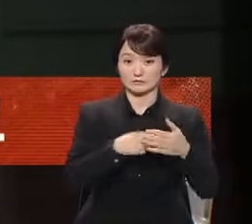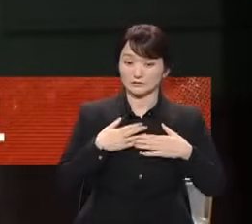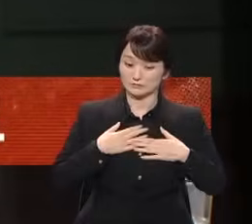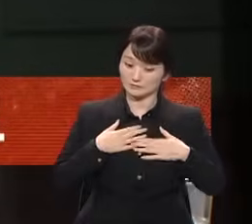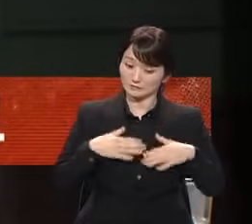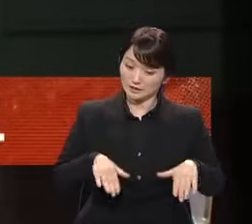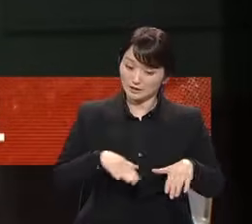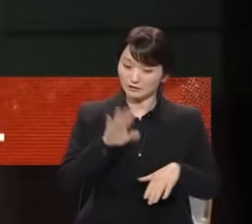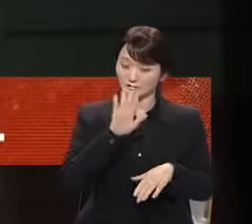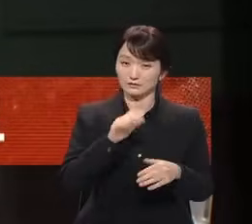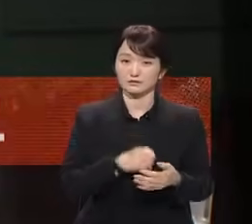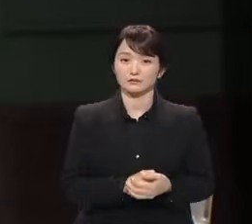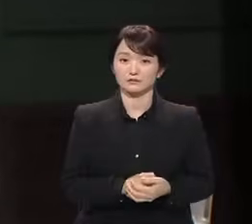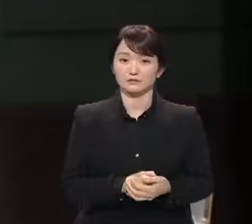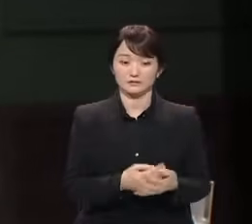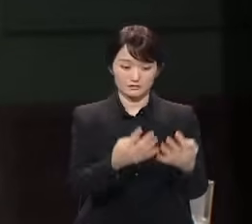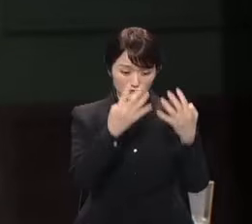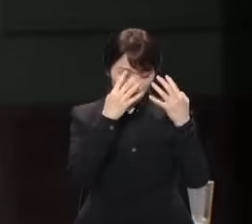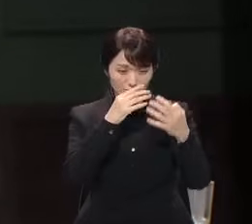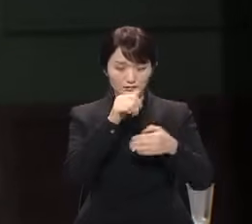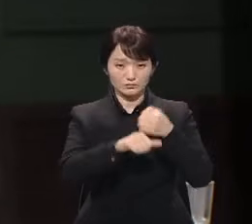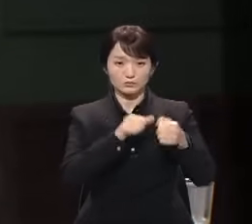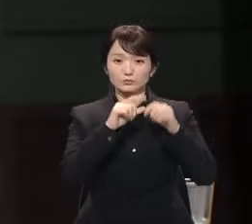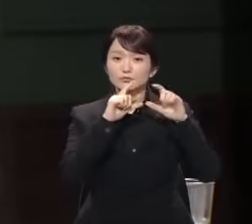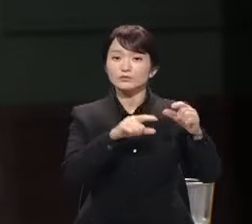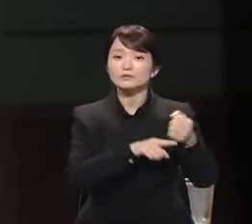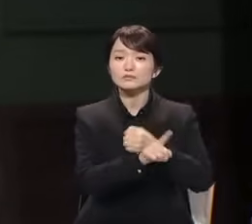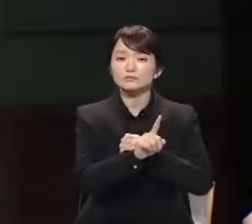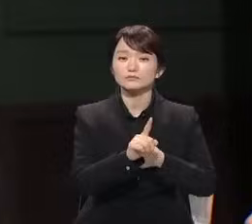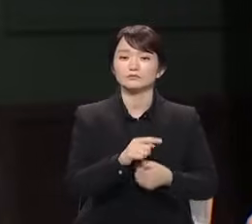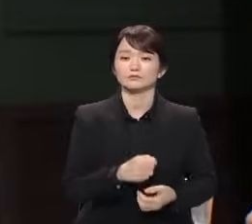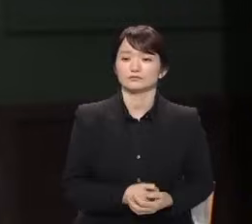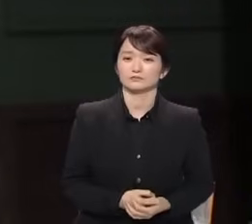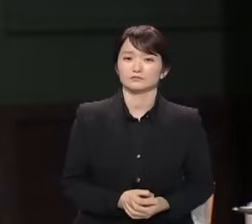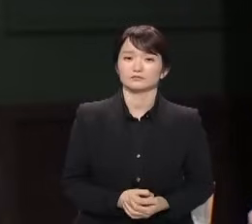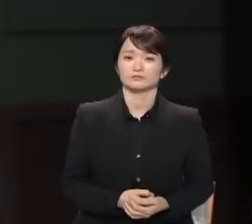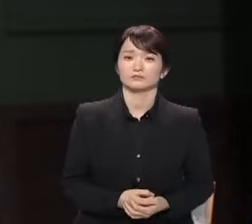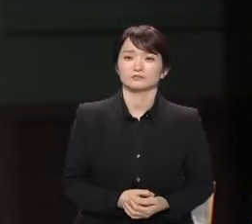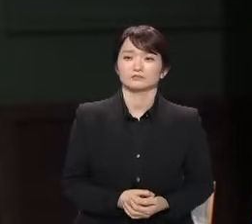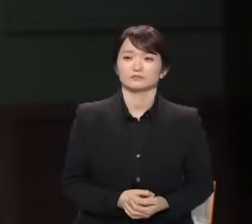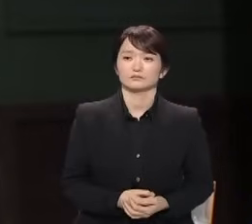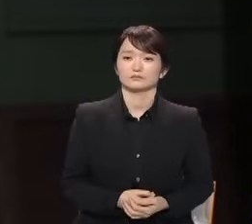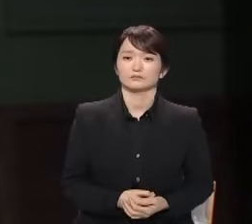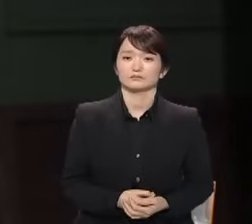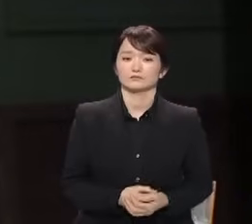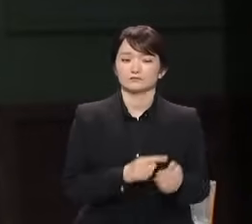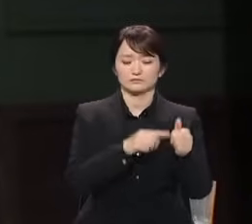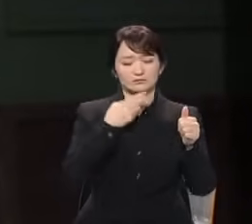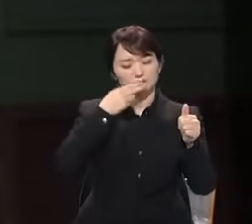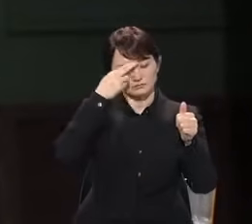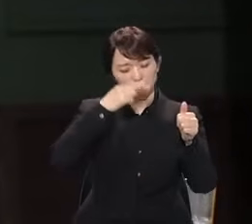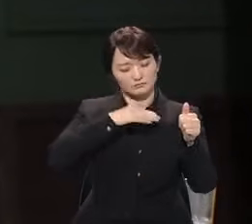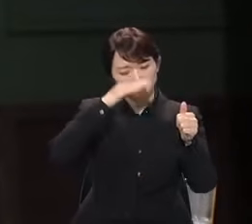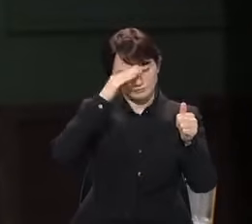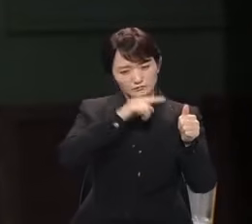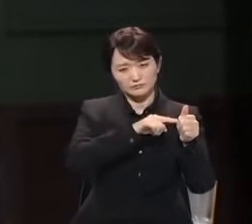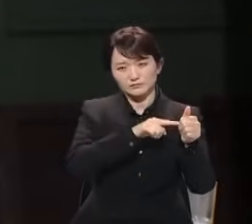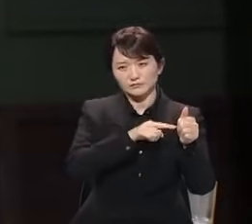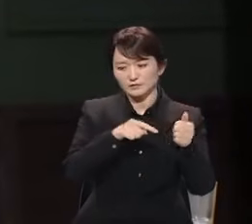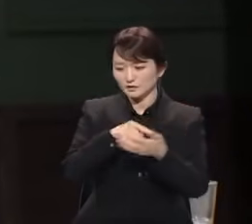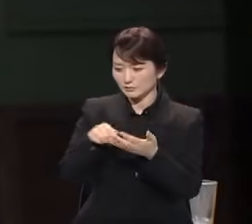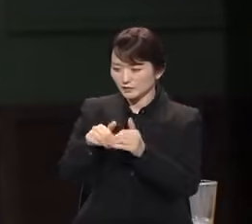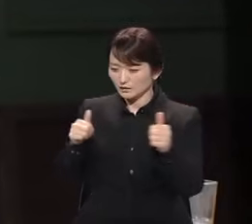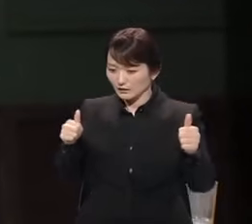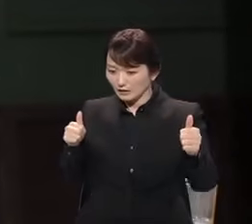했습니다. 그럼 왜 징역 5년을 이렇게 내렸냐 살펴보니까요. 사건 당시에 술 취한 상태에서 이 피해자가 자신에게 가까이